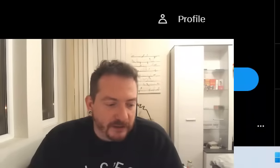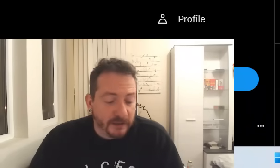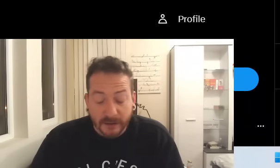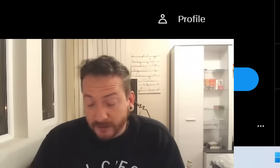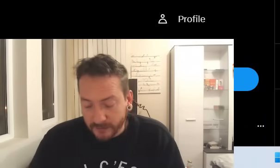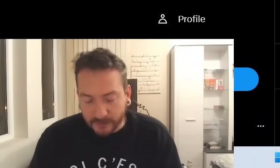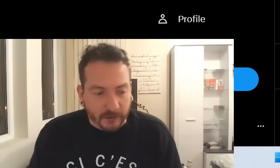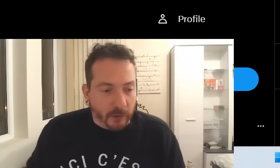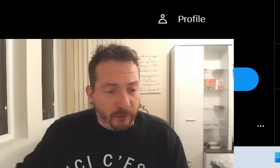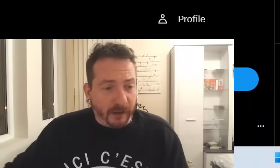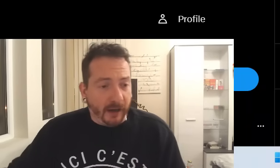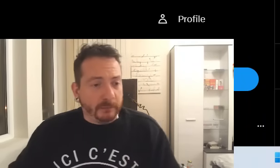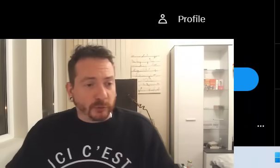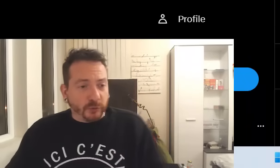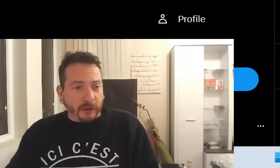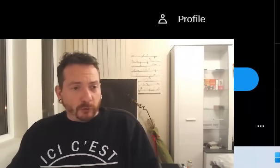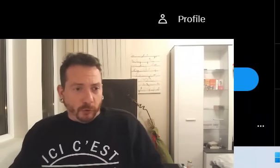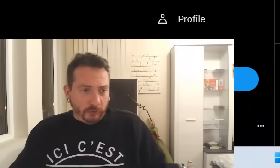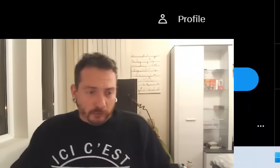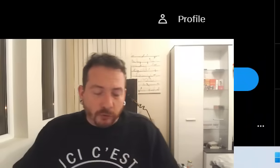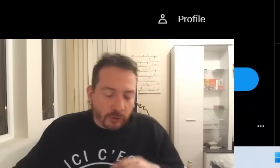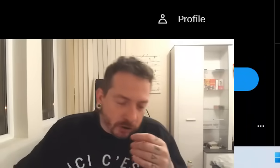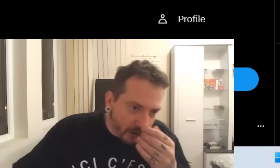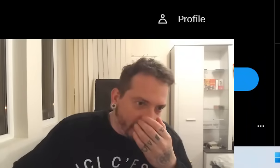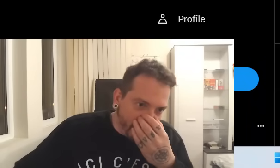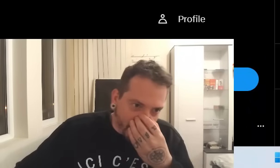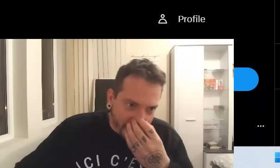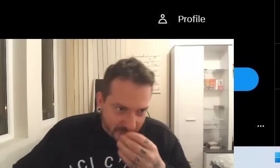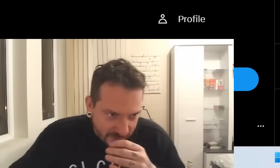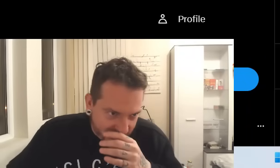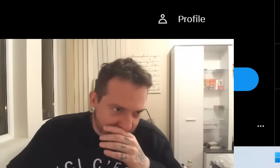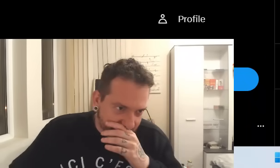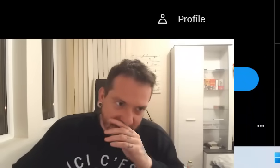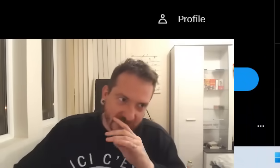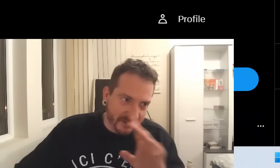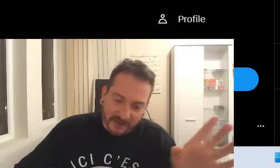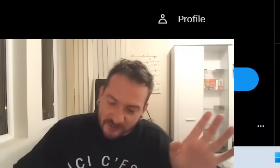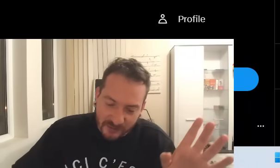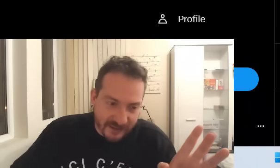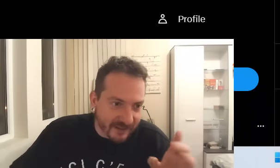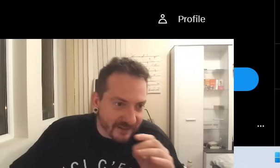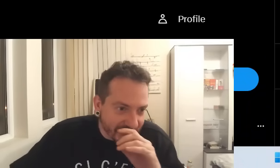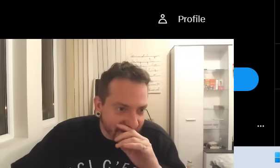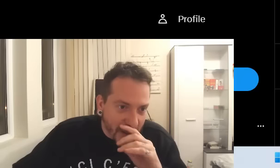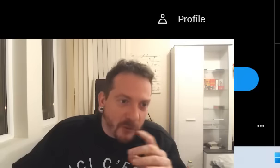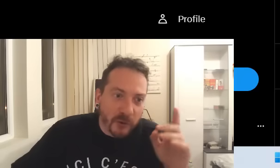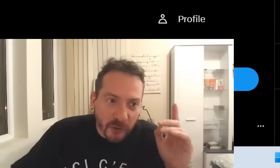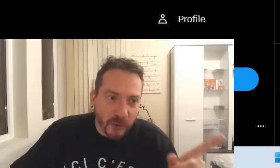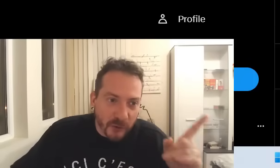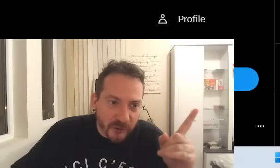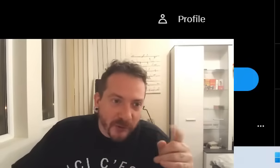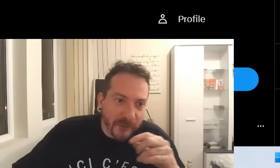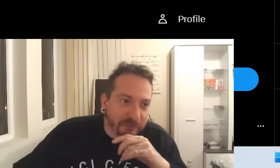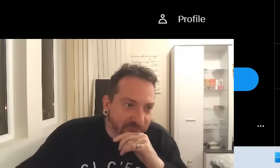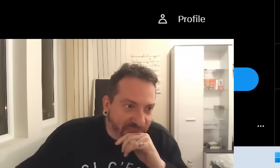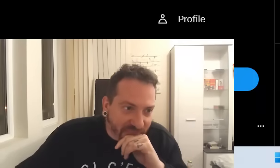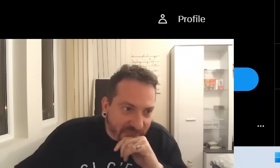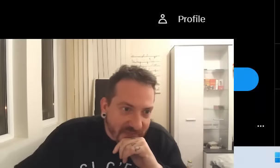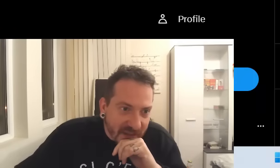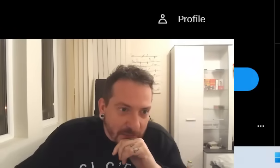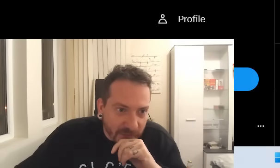c'est on verra mais en tout cas le gros leos je voulais pas dire ça le de